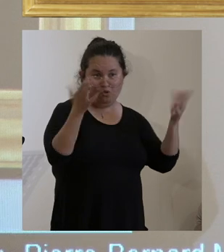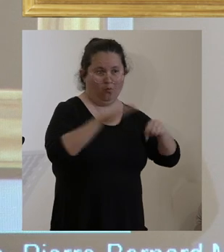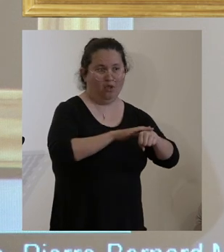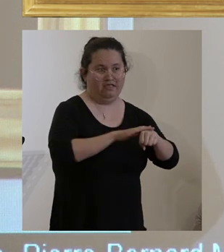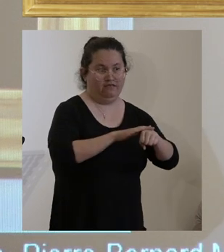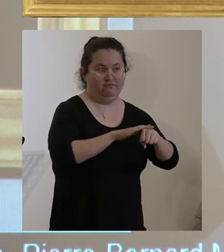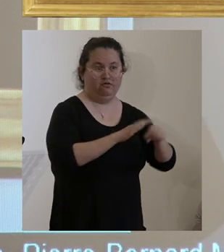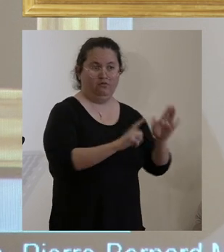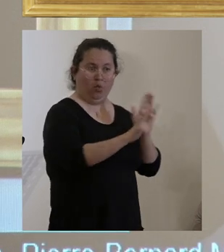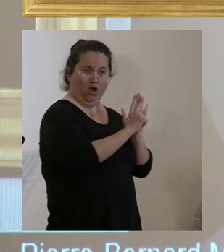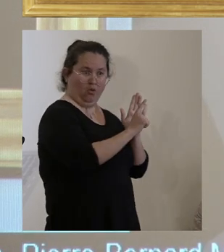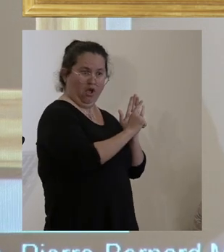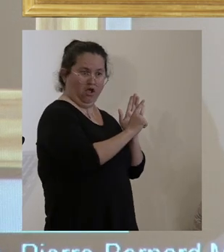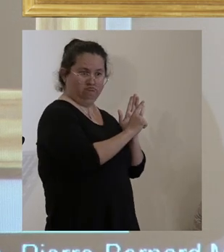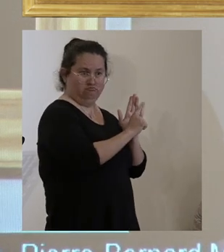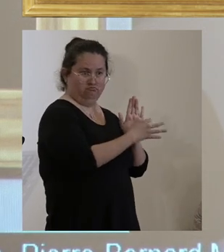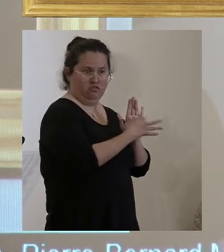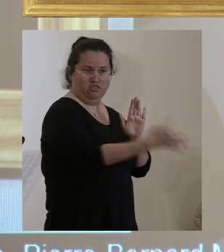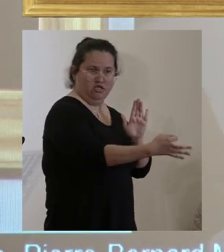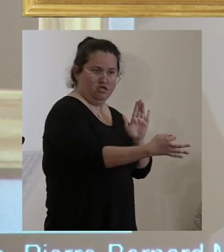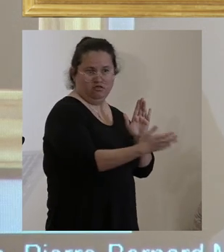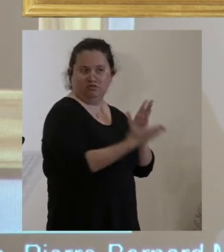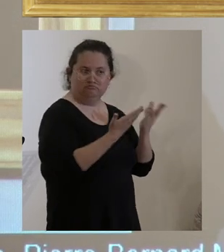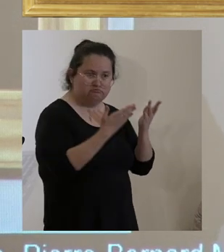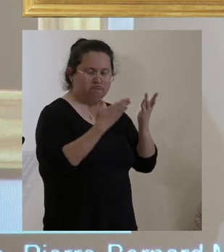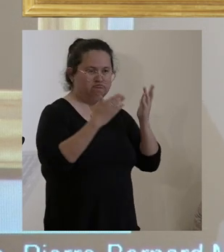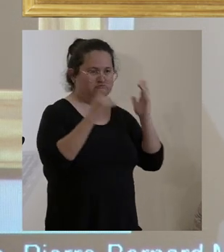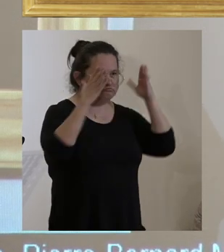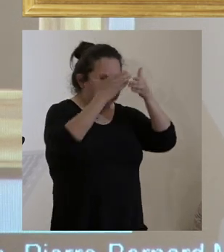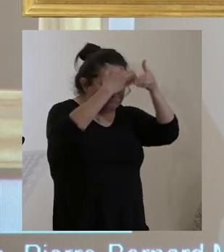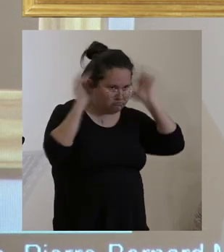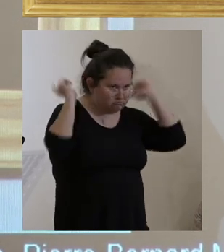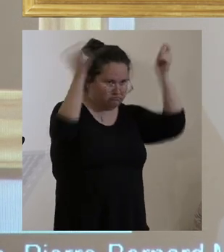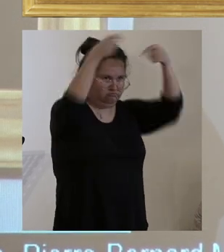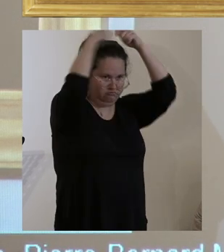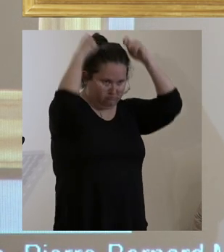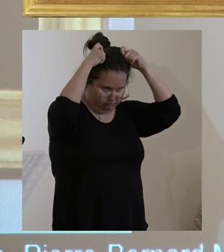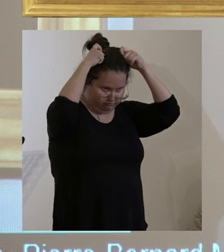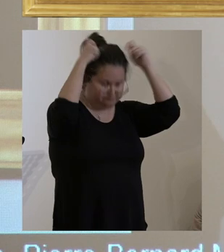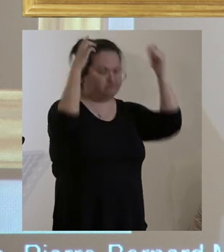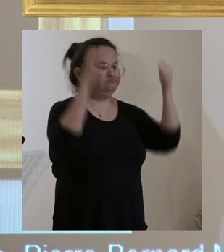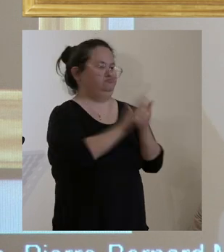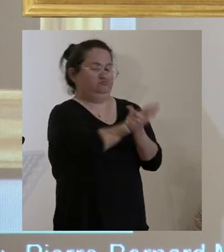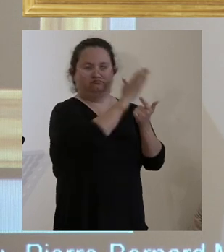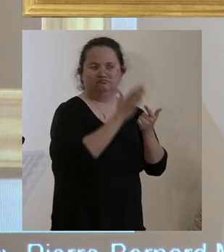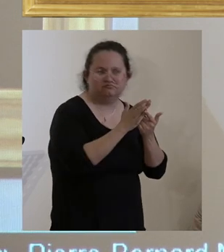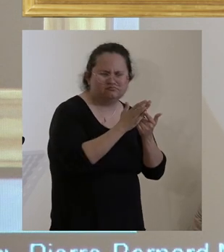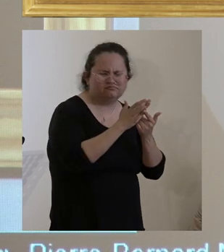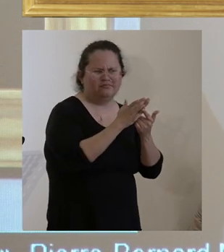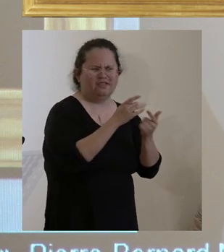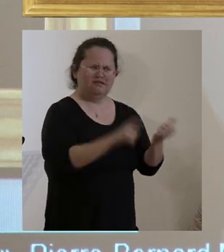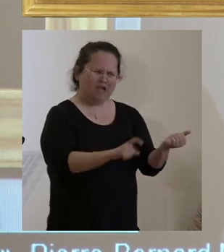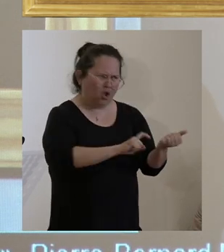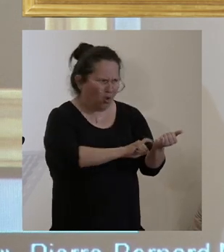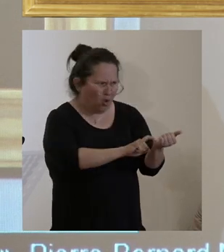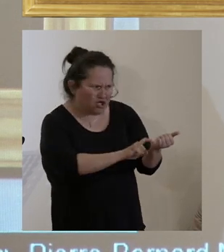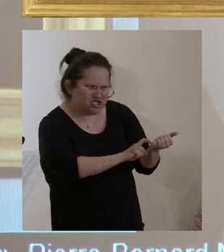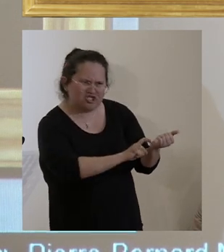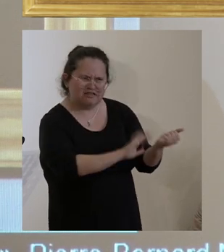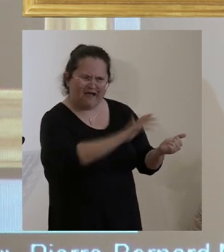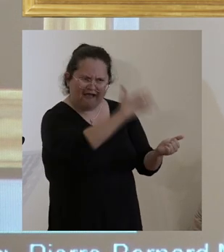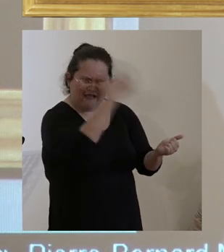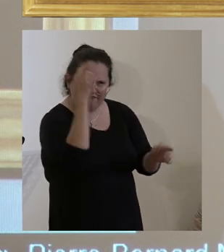imposé par les lois somptuaires de porter un turban, mais aussi parce que l'on veut, en cachant la chevelure des personnes d'origine africaine,